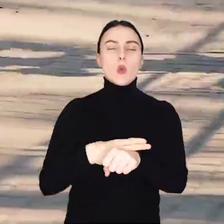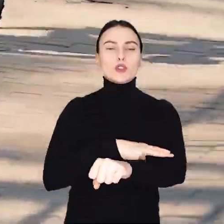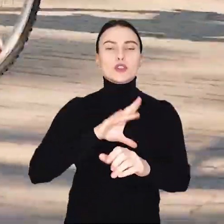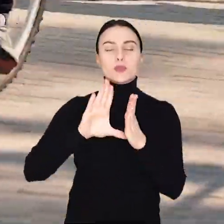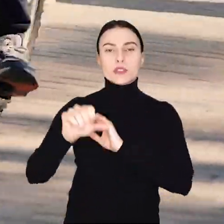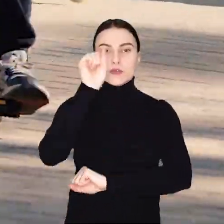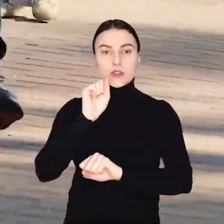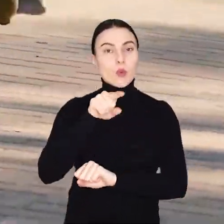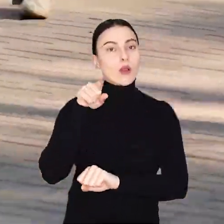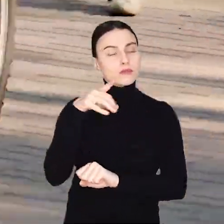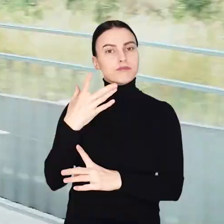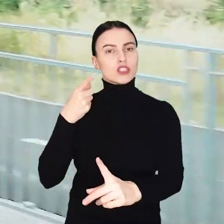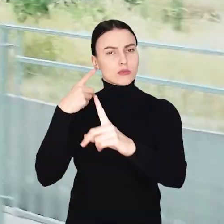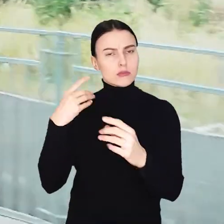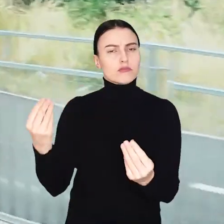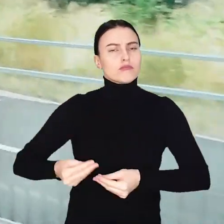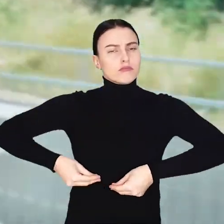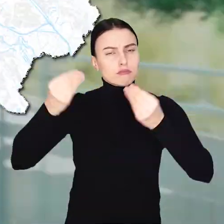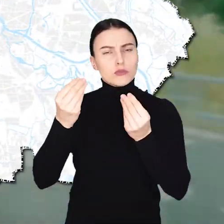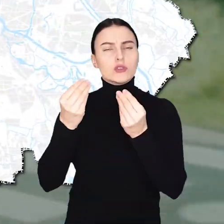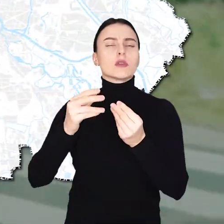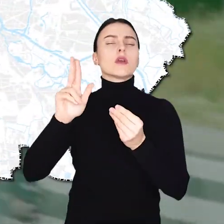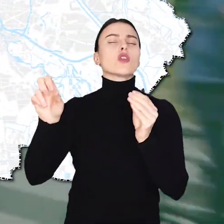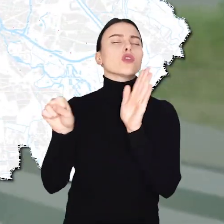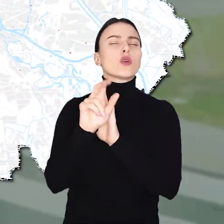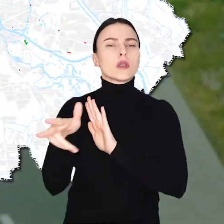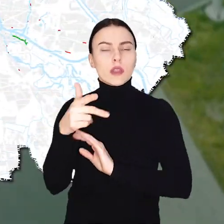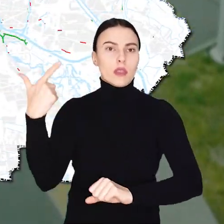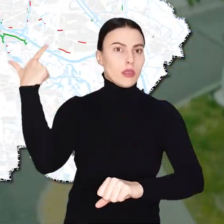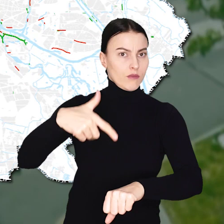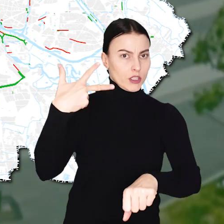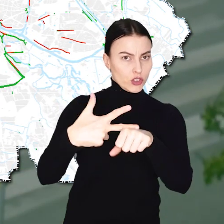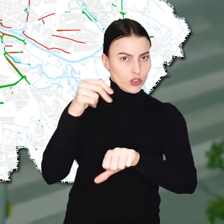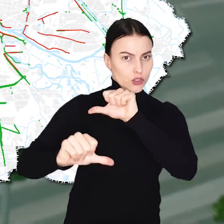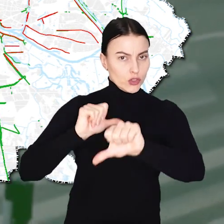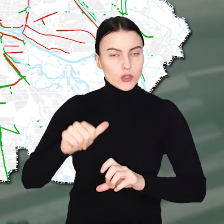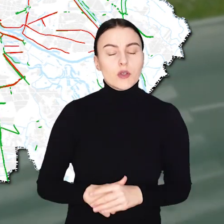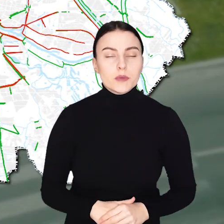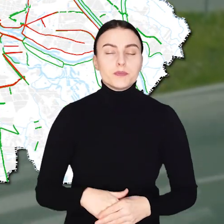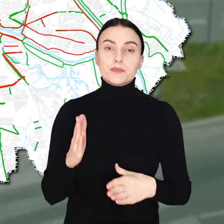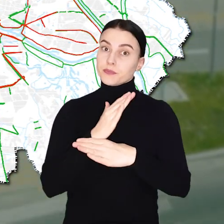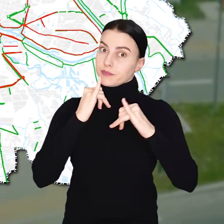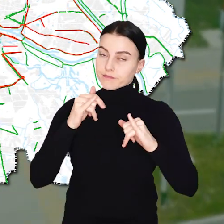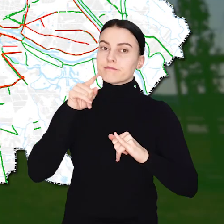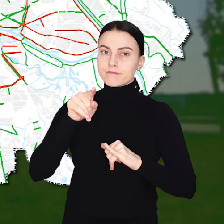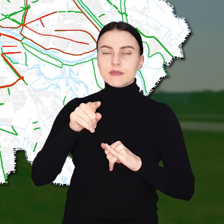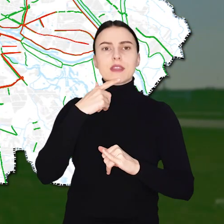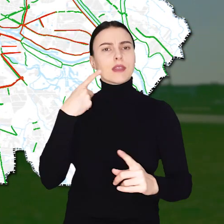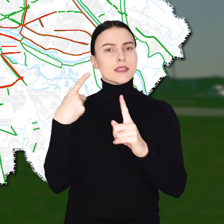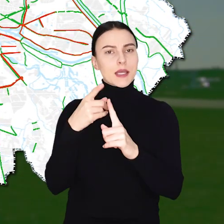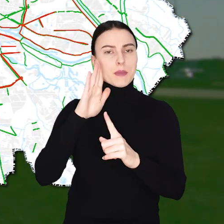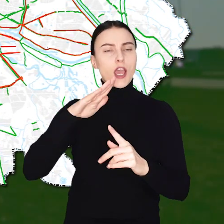która stawia przed swoim zespołem nowe cele i czas ich realizacji do 2030 roku. I między innymi o